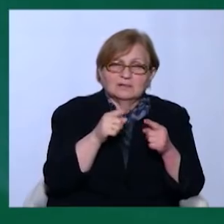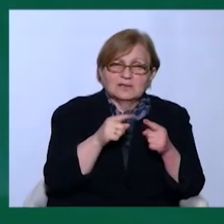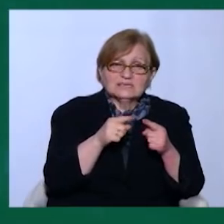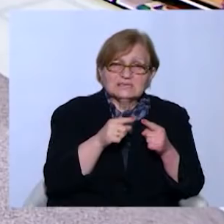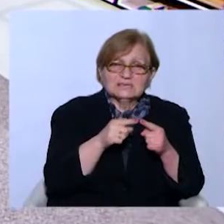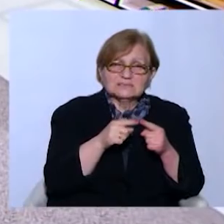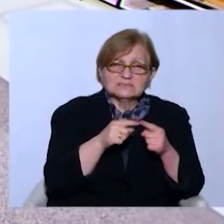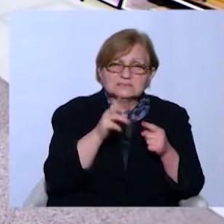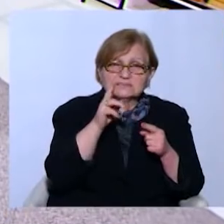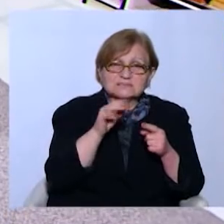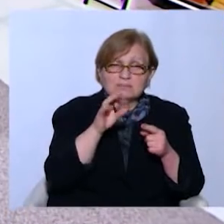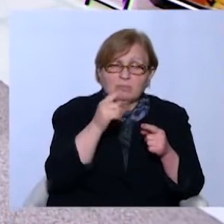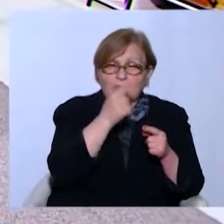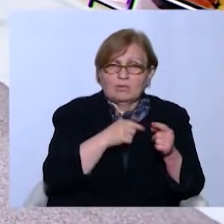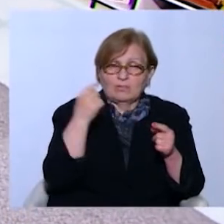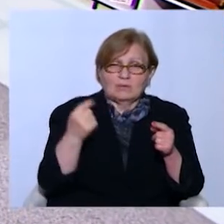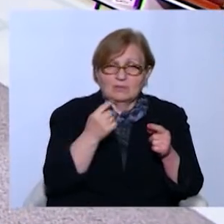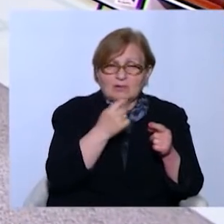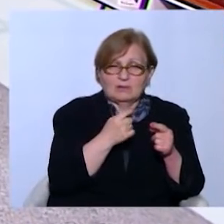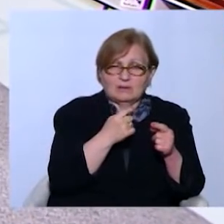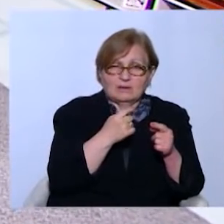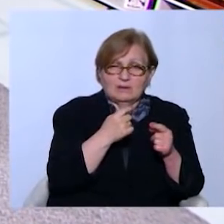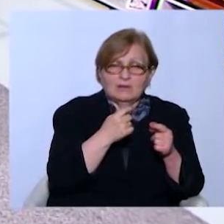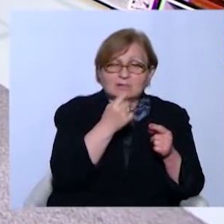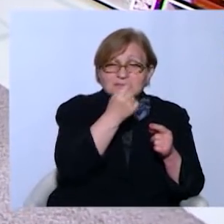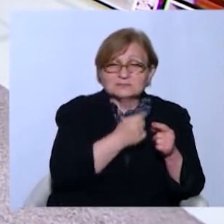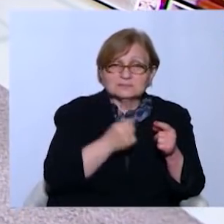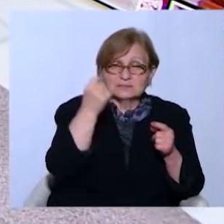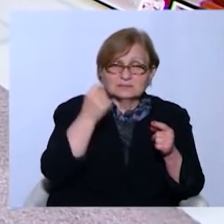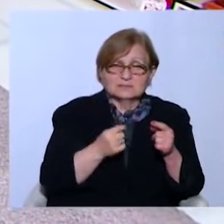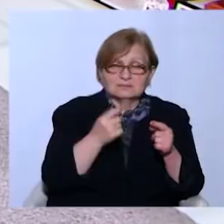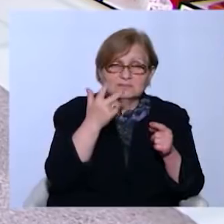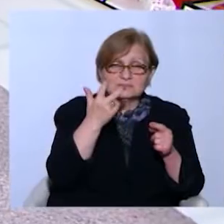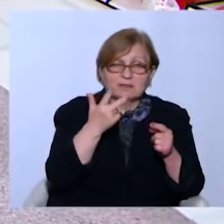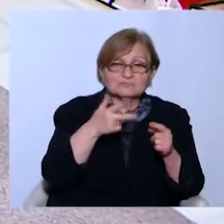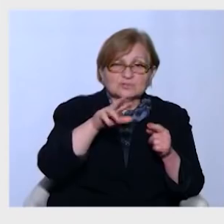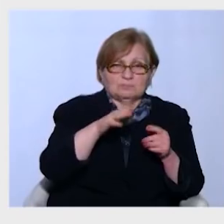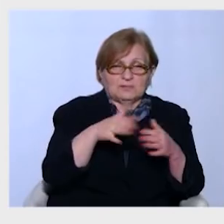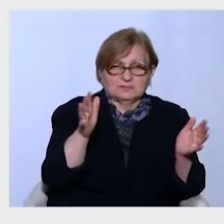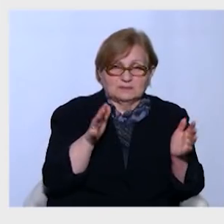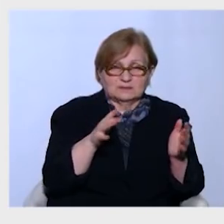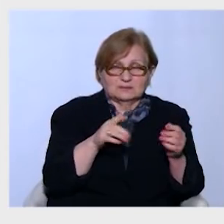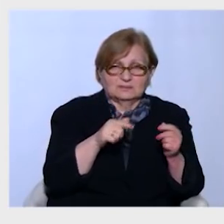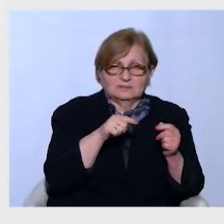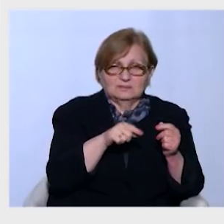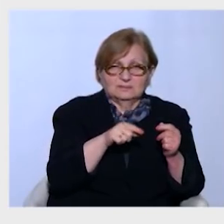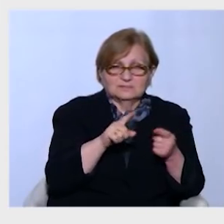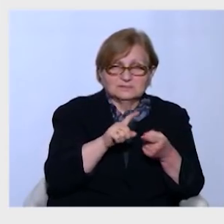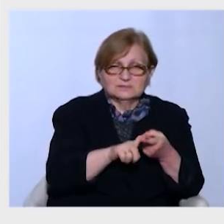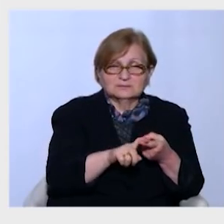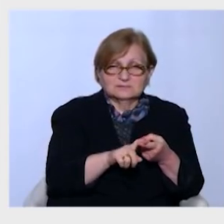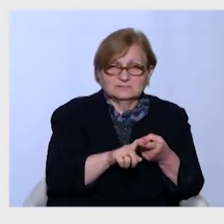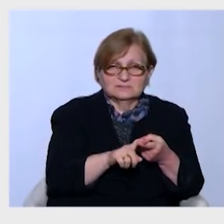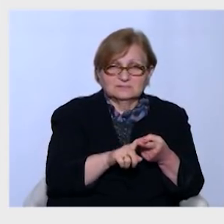მეტი, 6 წვერო ბოდიშით, ხოლო წიბო აქვს 3ჯერ მეტი. და ეს